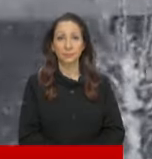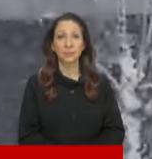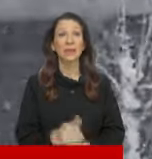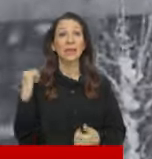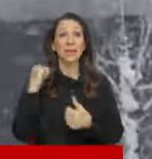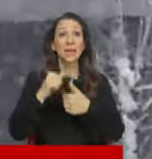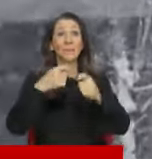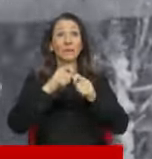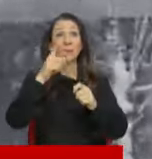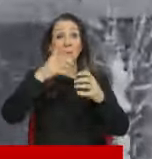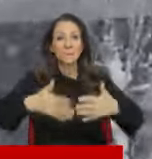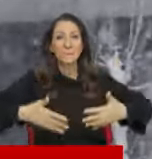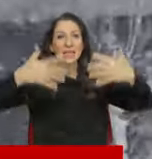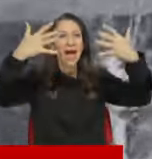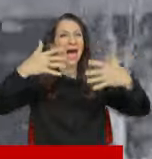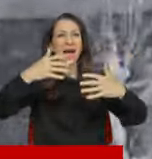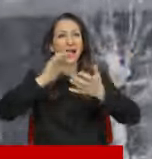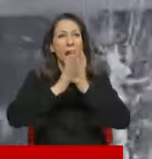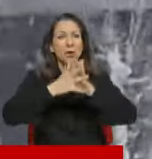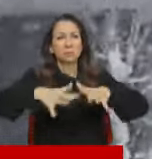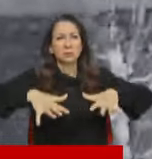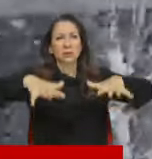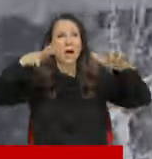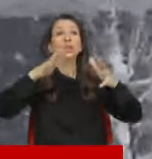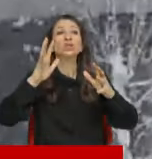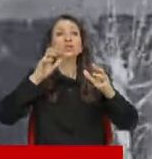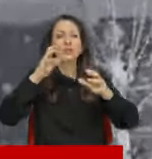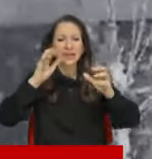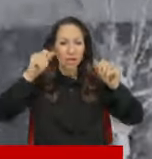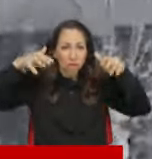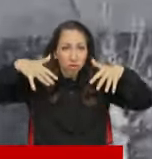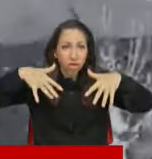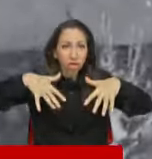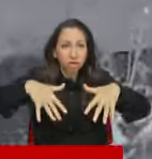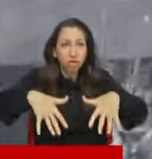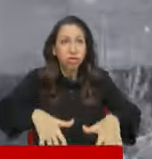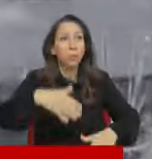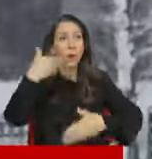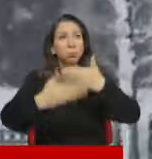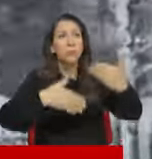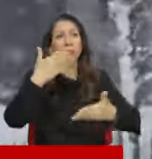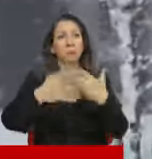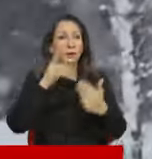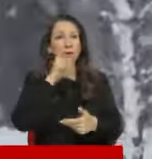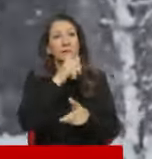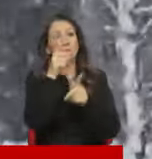yine Bitlis'te Bir binanın çatısında biriken kar çığ gibi yere düştü o anlar cep telefonu kamerasına